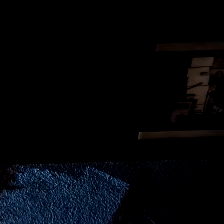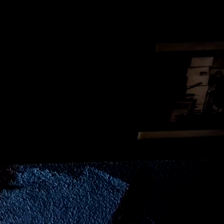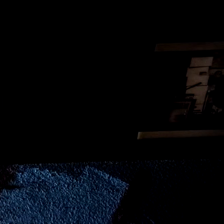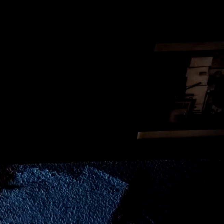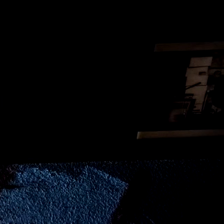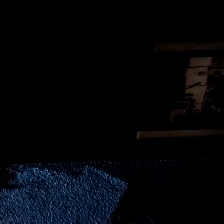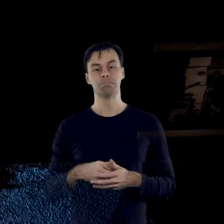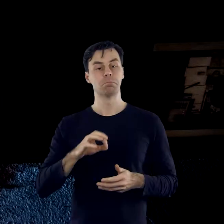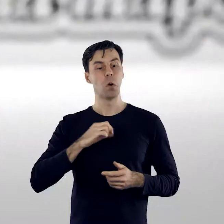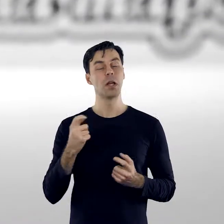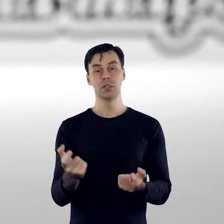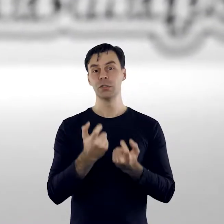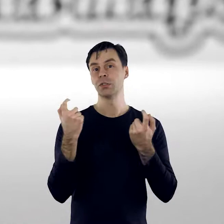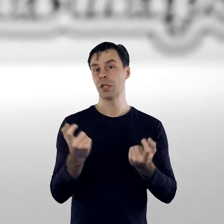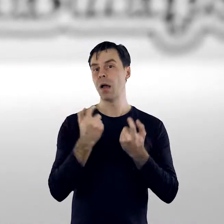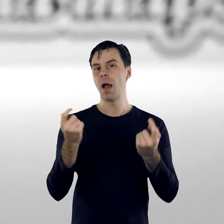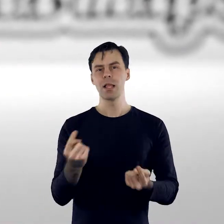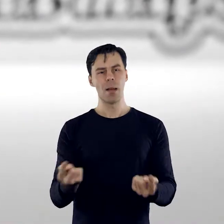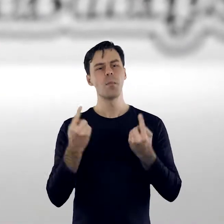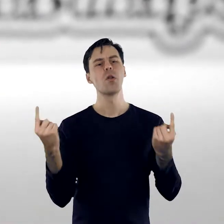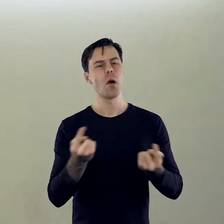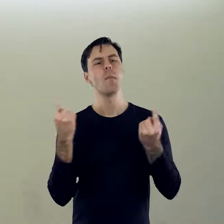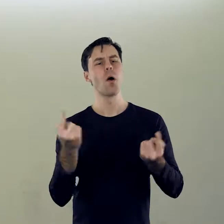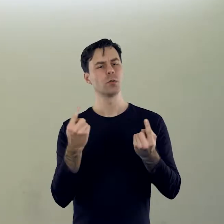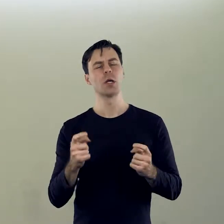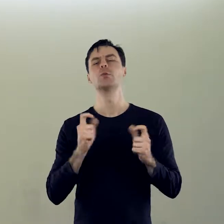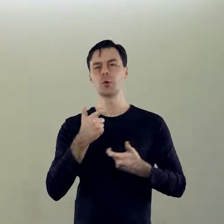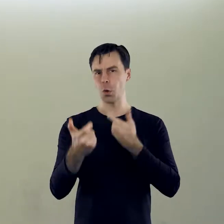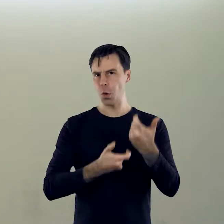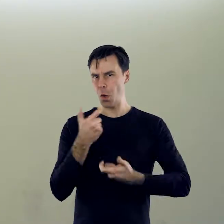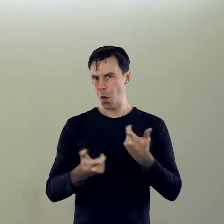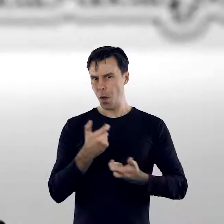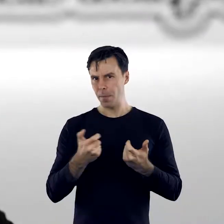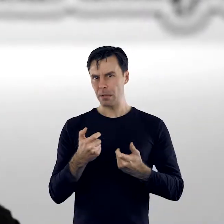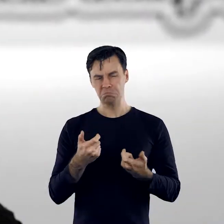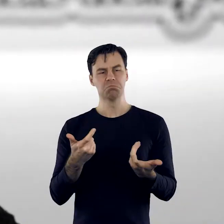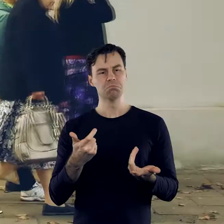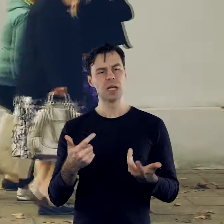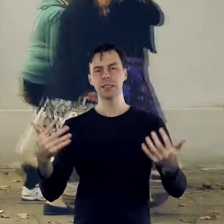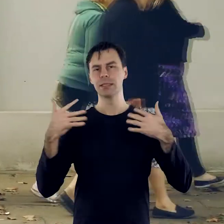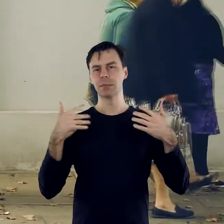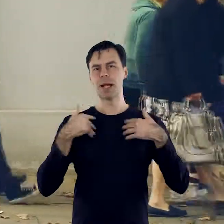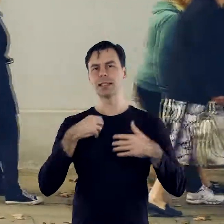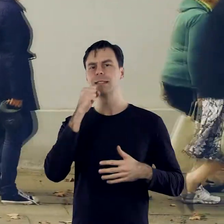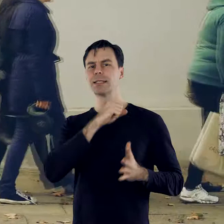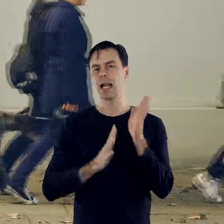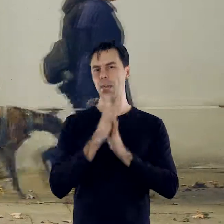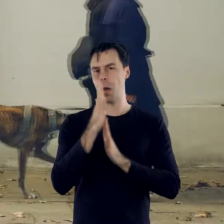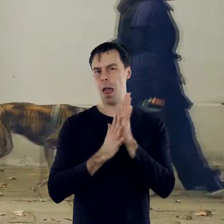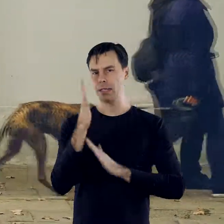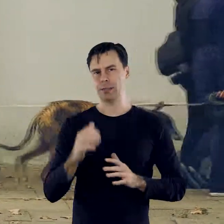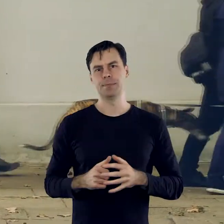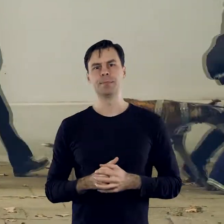Jednym z naszych działań w ramach promocji wśród mieszkańców osiedla i wśród mieszkańców całego miasta są spacery staropoleskie.